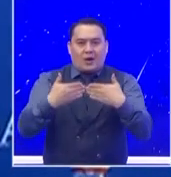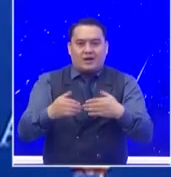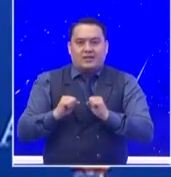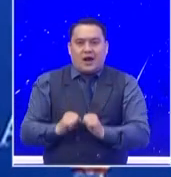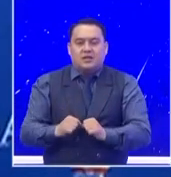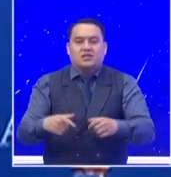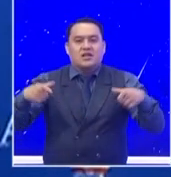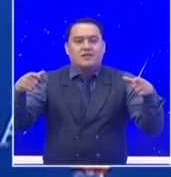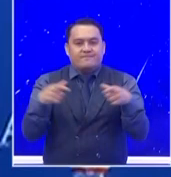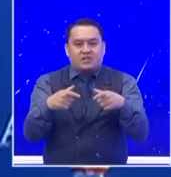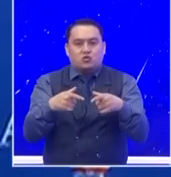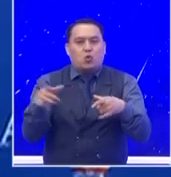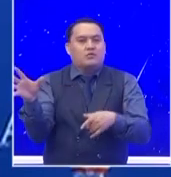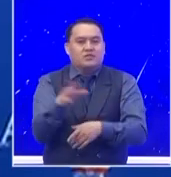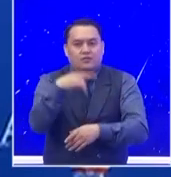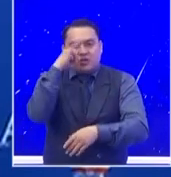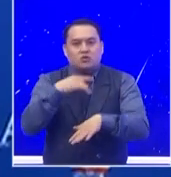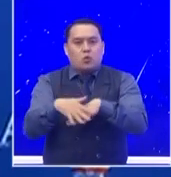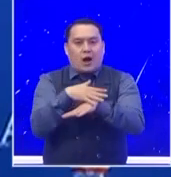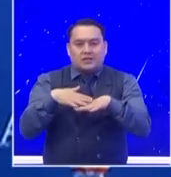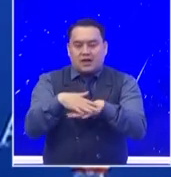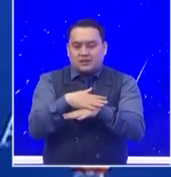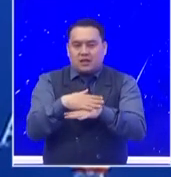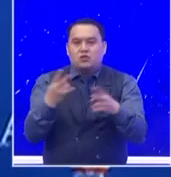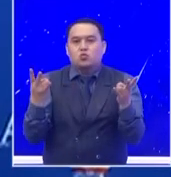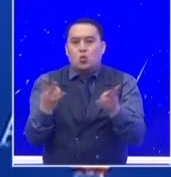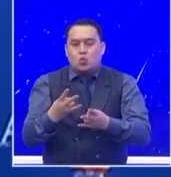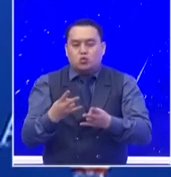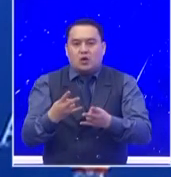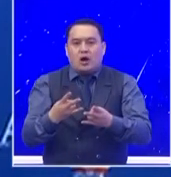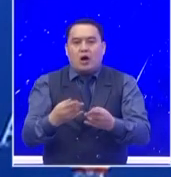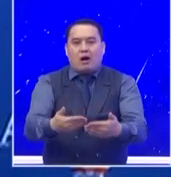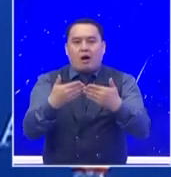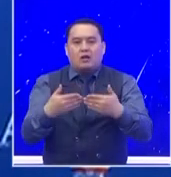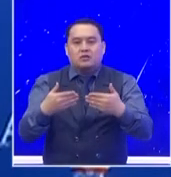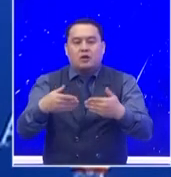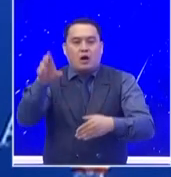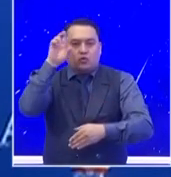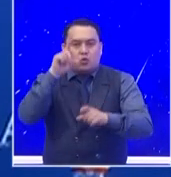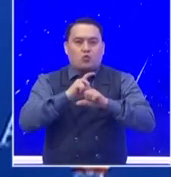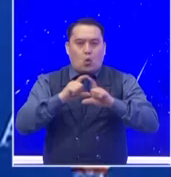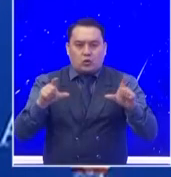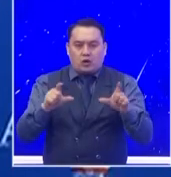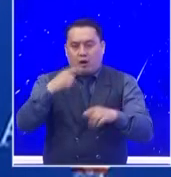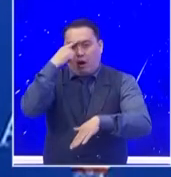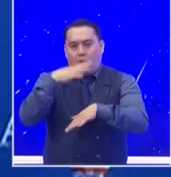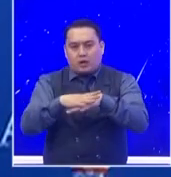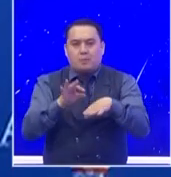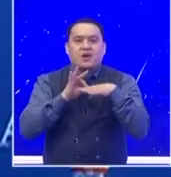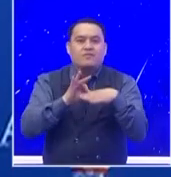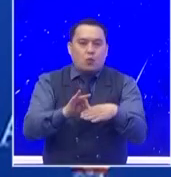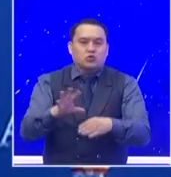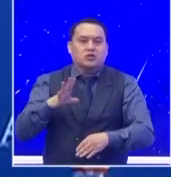распространение инфекции по территории Казахстана. Сегодня соответствующая работа со всеми государственными органами, акиматами